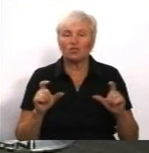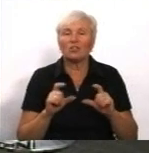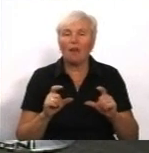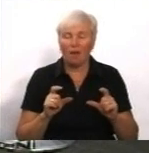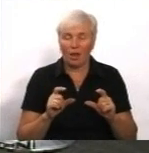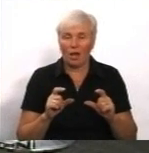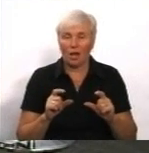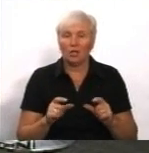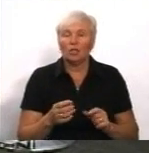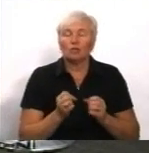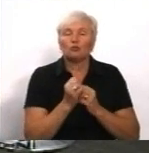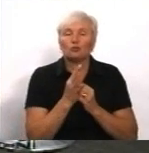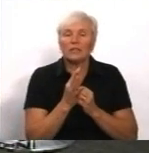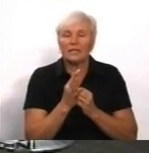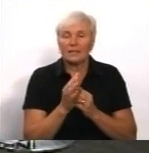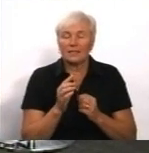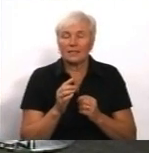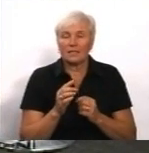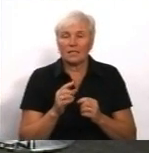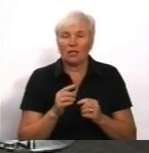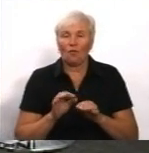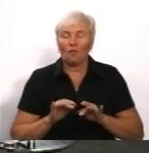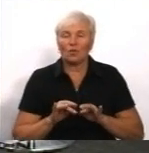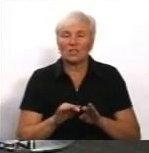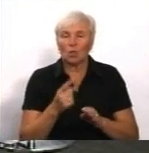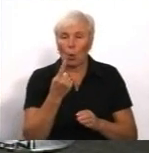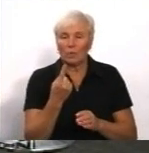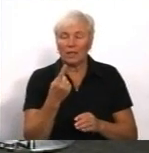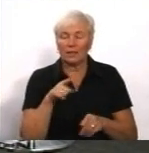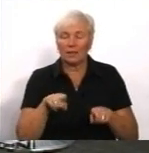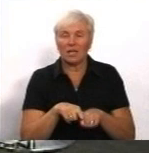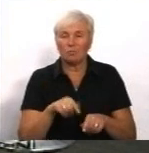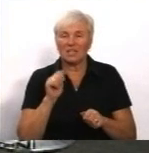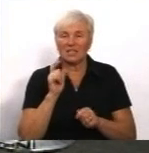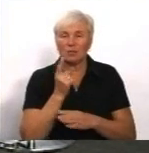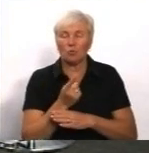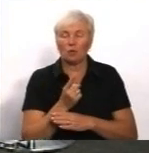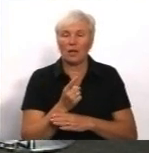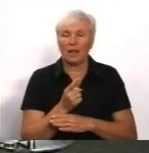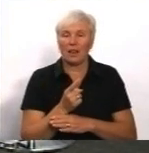Із 14 сьогодні функціонують, один теж ми заборонили на дві неділі,